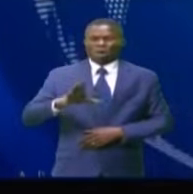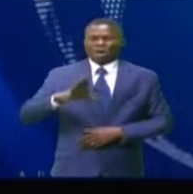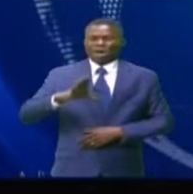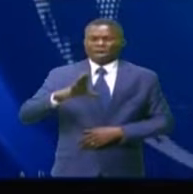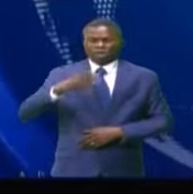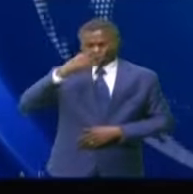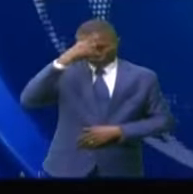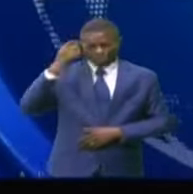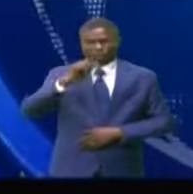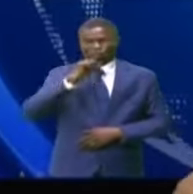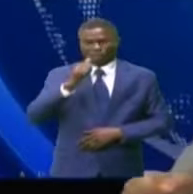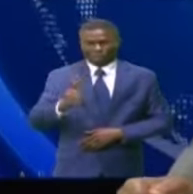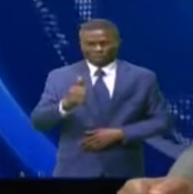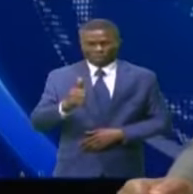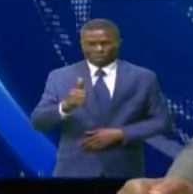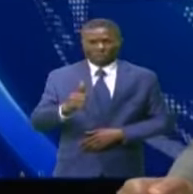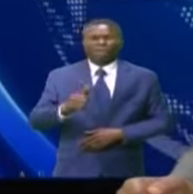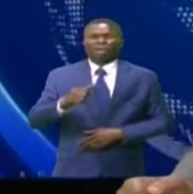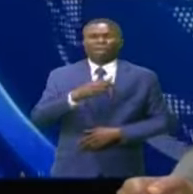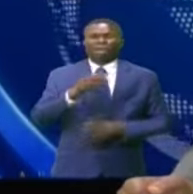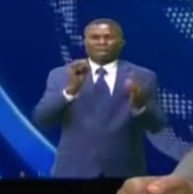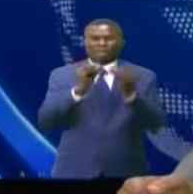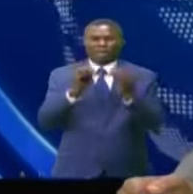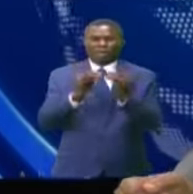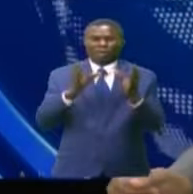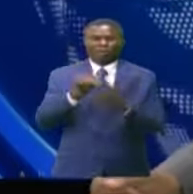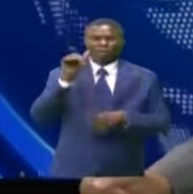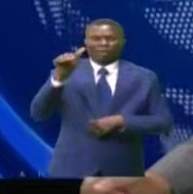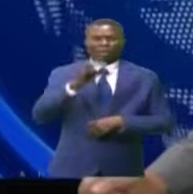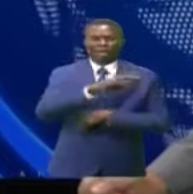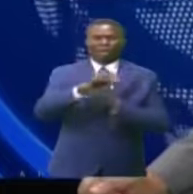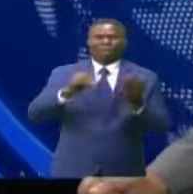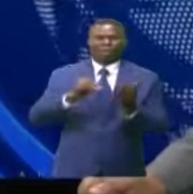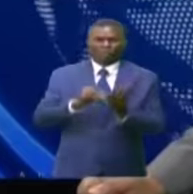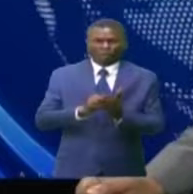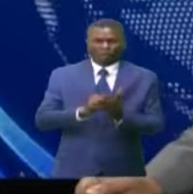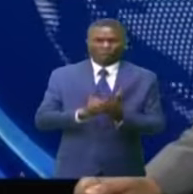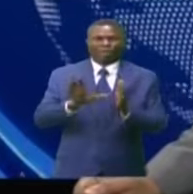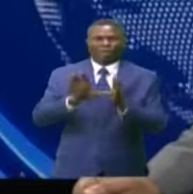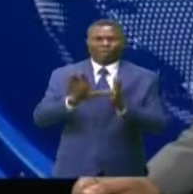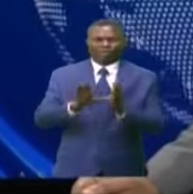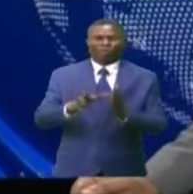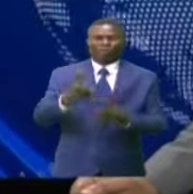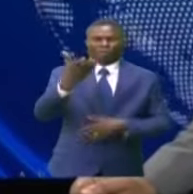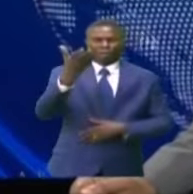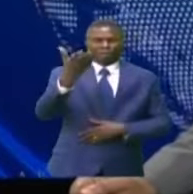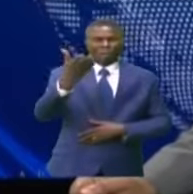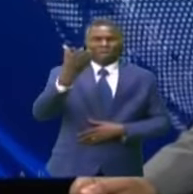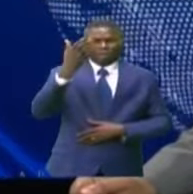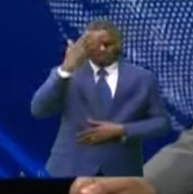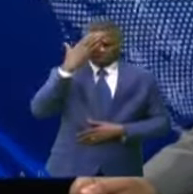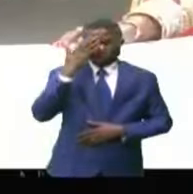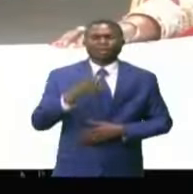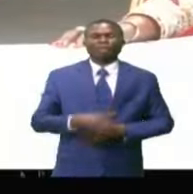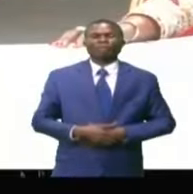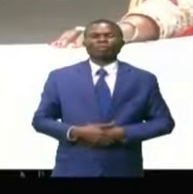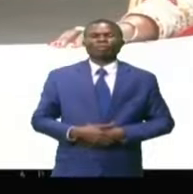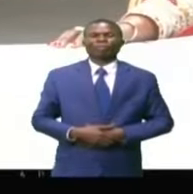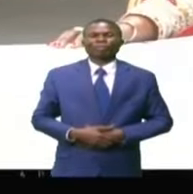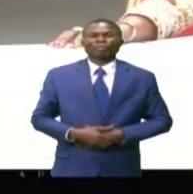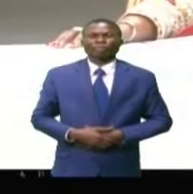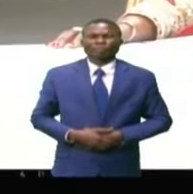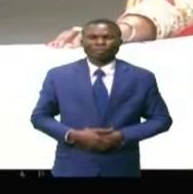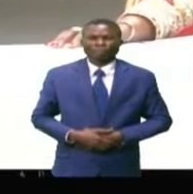d'aucun compromis. Elle a tenu une rencontre avec les directeurs centraux. Reportage de Edith Chalakata, la Siondemaka. Elle est revenue